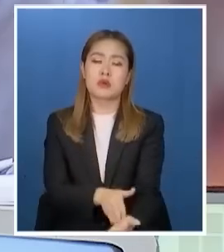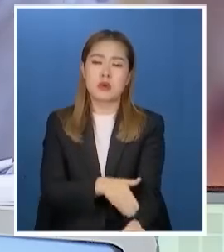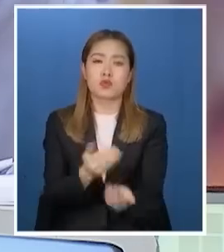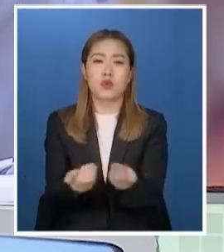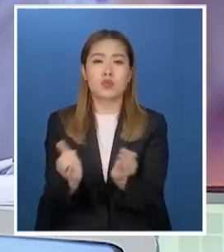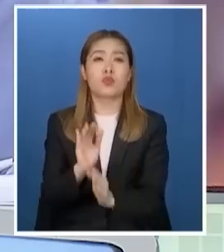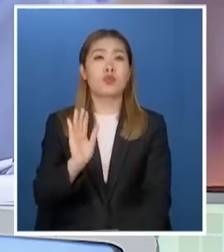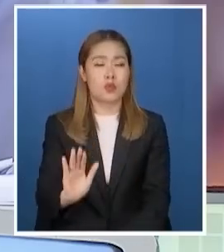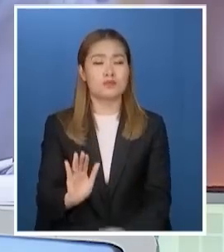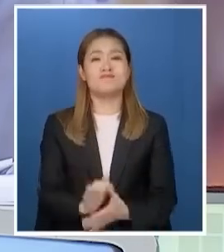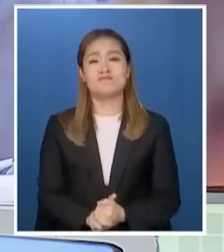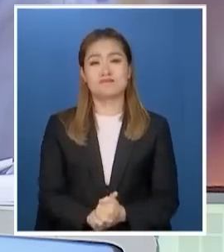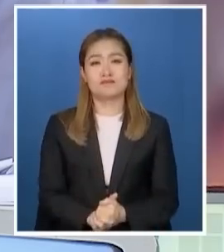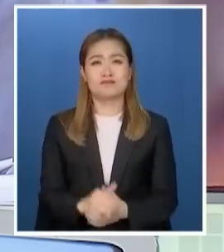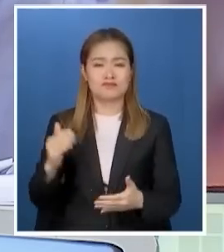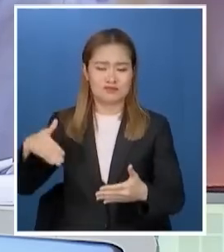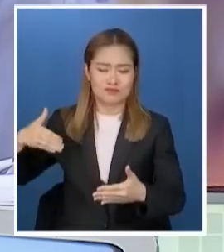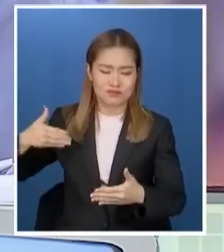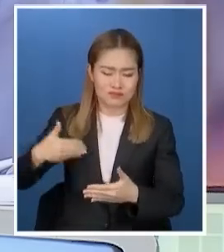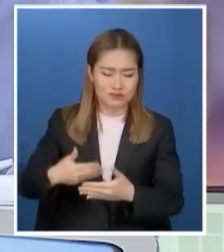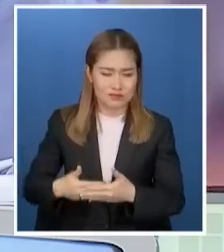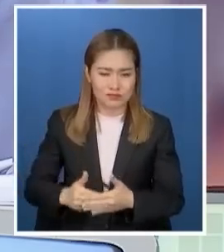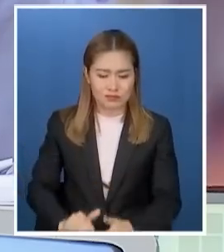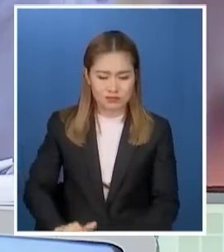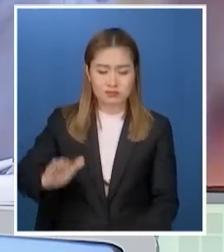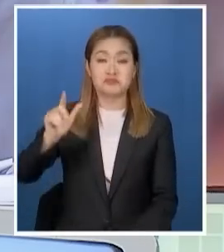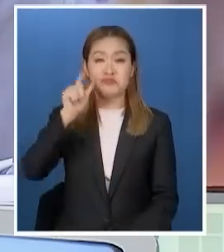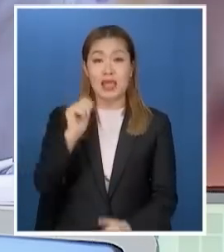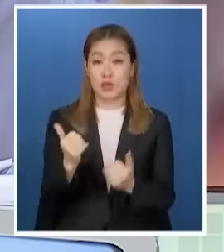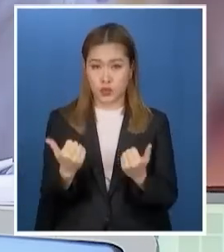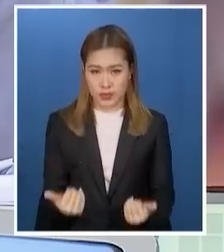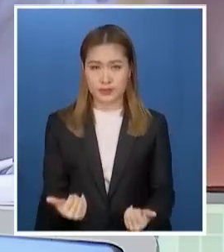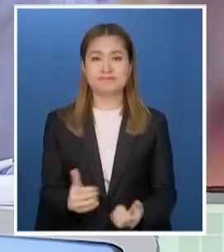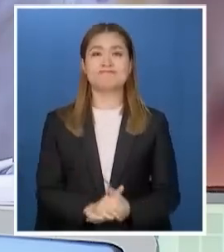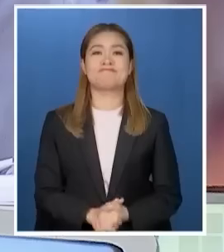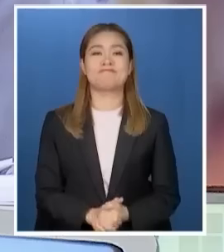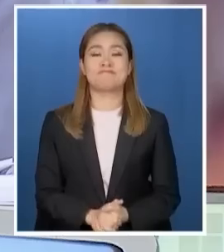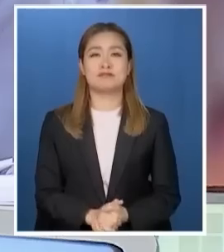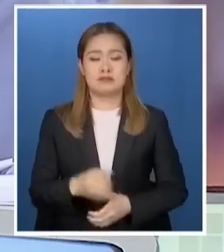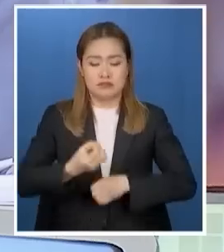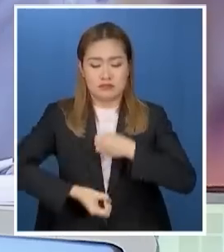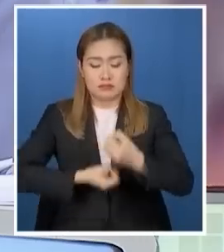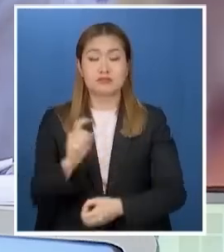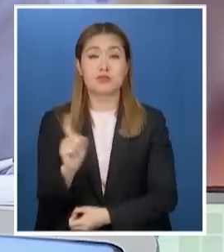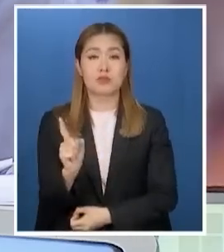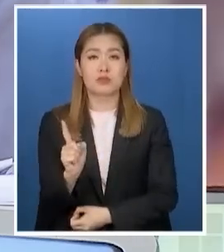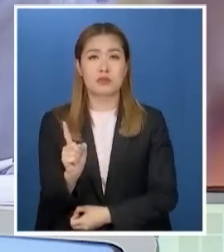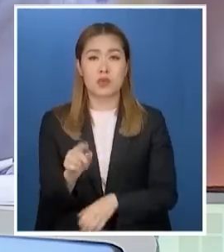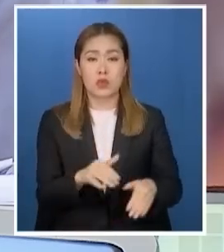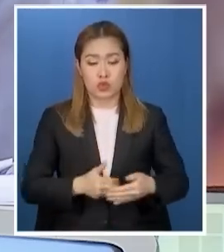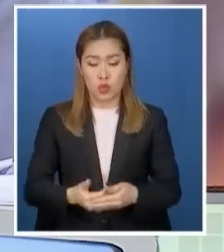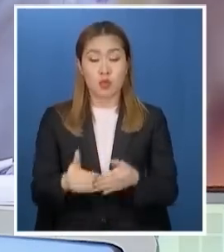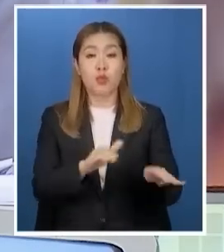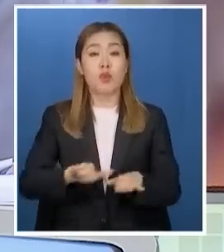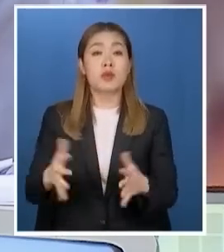ำหรับครอบครัวครอบครัวนี้จนหล่อหลอมกลายเป็นแม่ของเด็กในวันนี ้ นะฮะและสะท้อนไปถึงการท้องไม่พร้อม